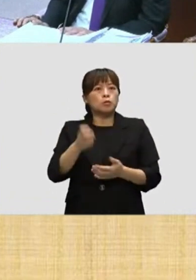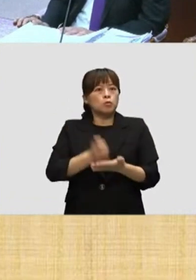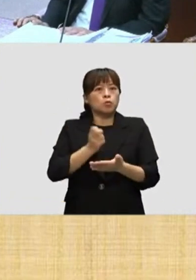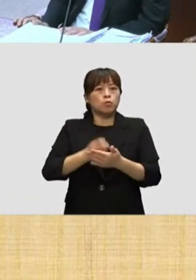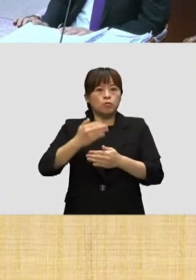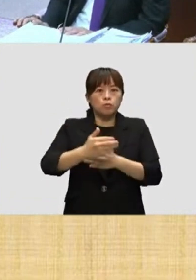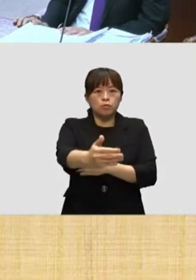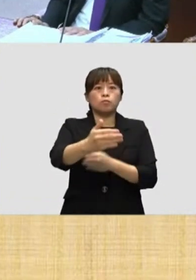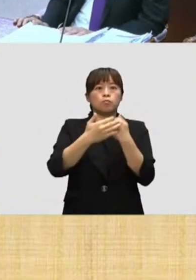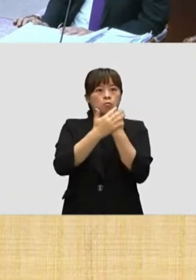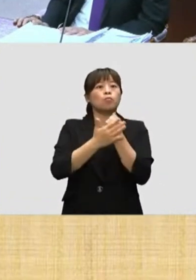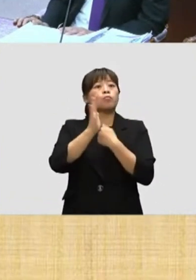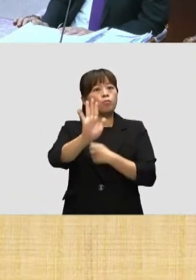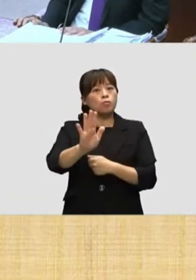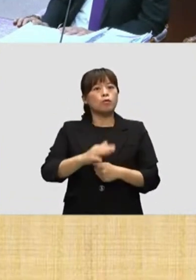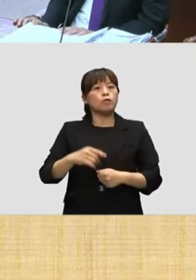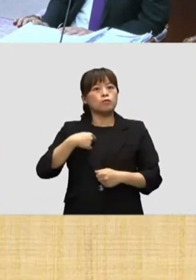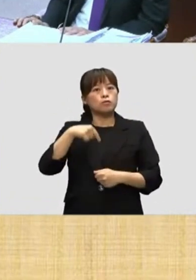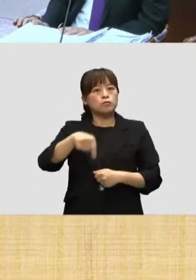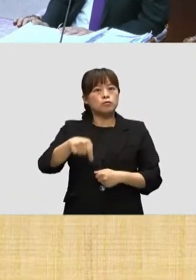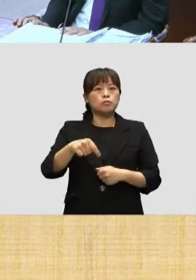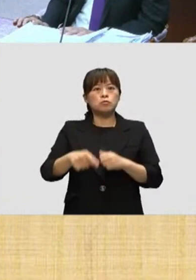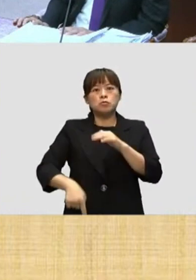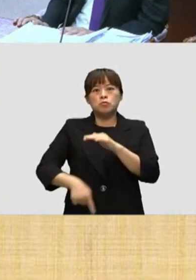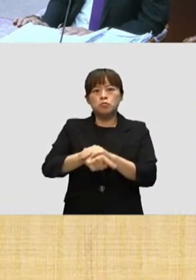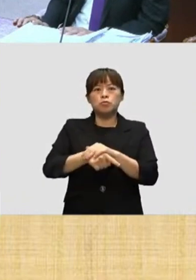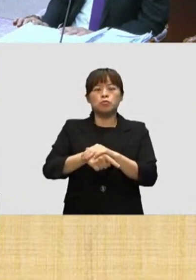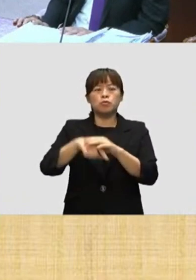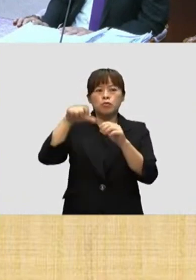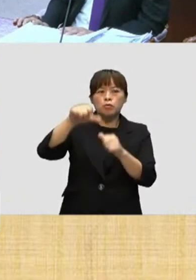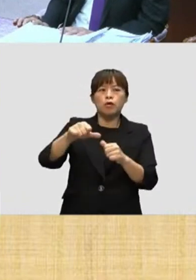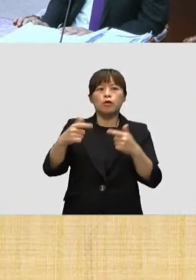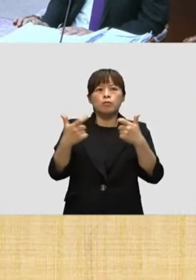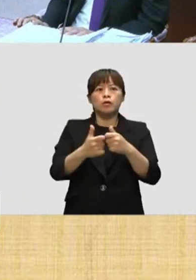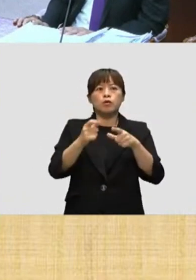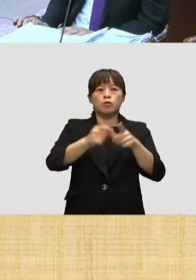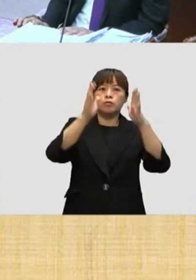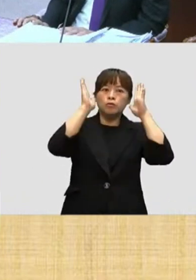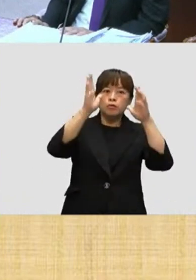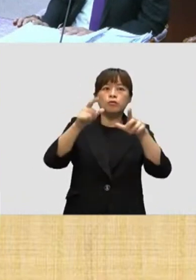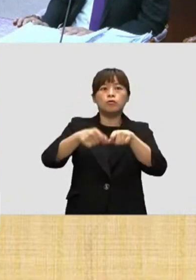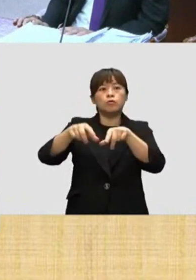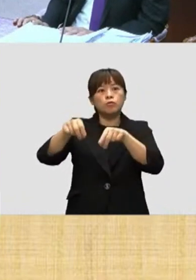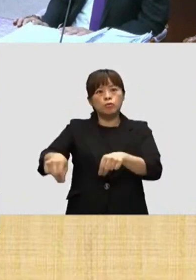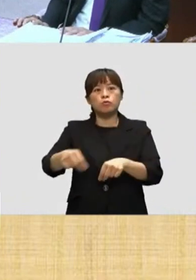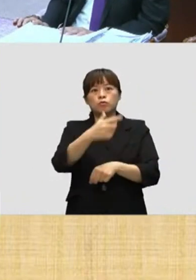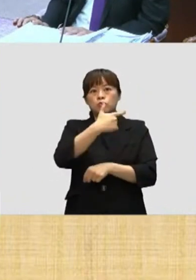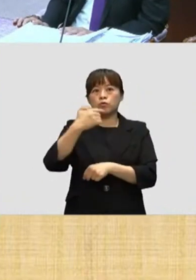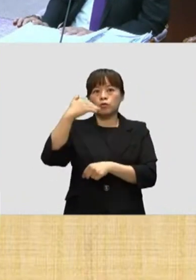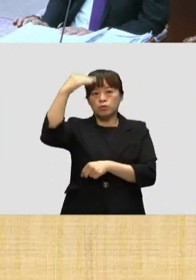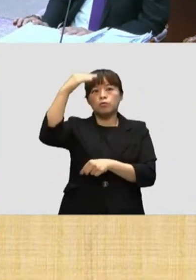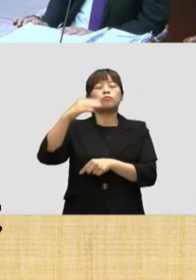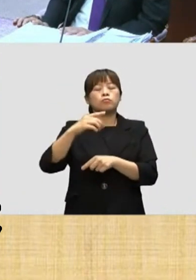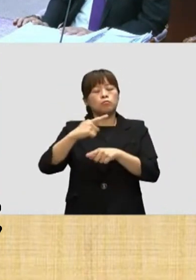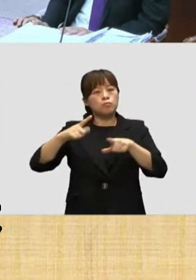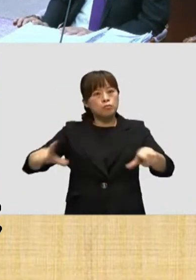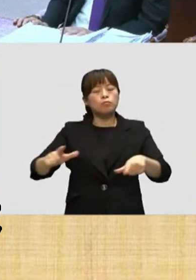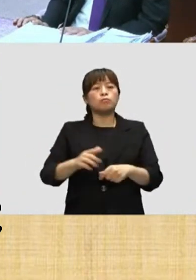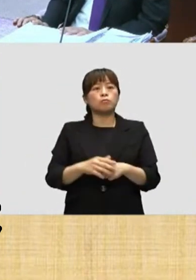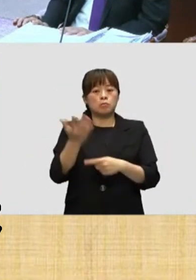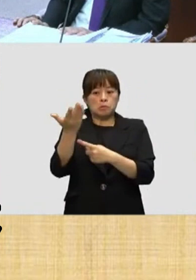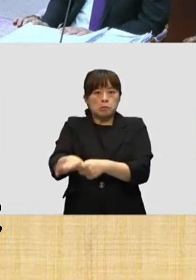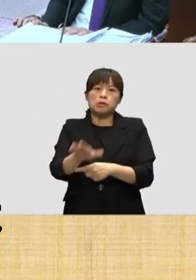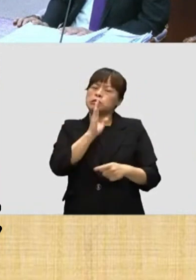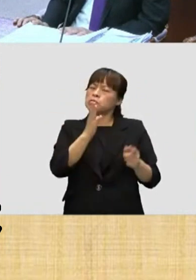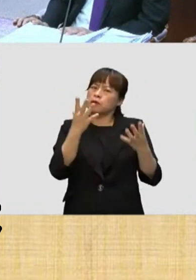的程序保障。本案所涉及的罪名符合公正公约之最大犯刑，死刑为